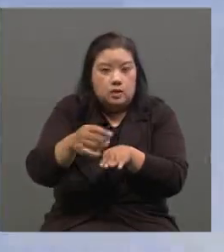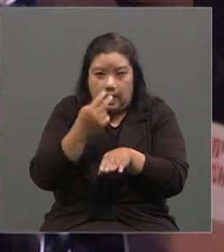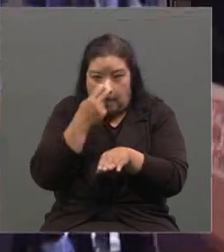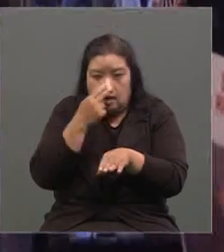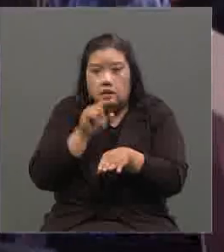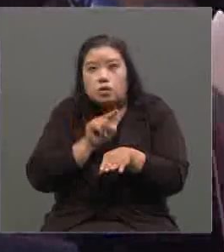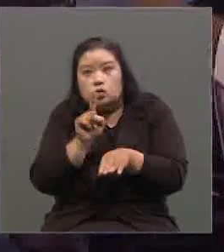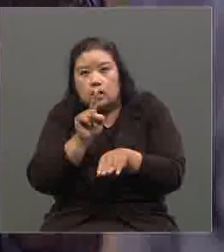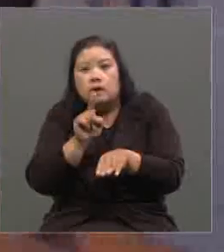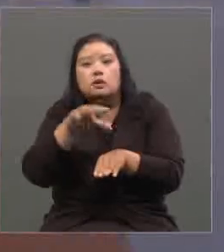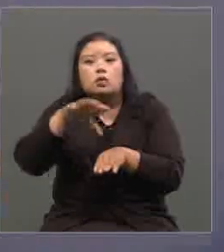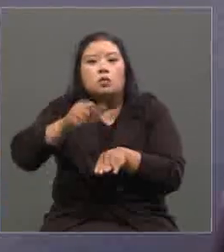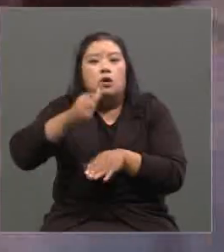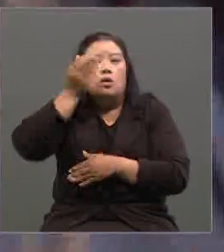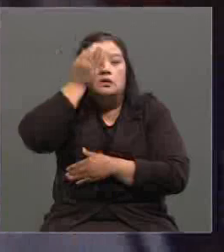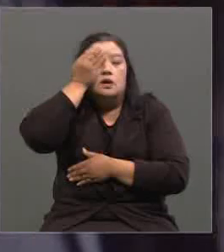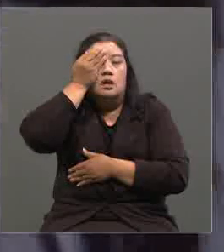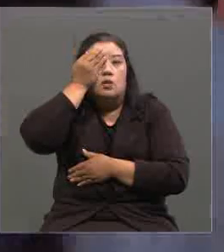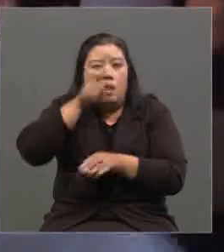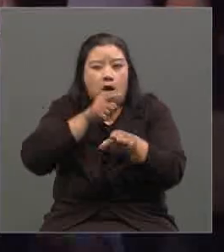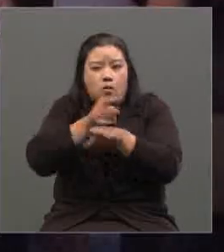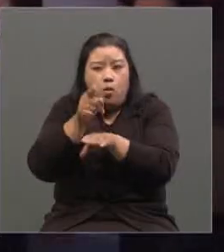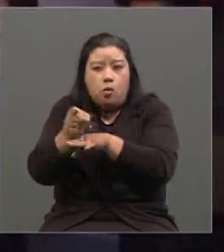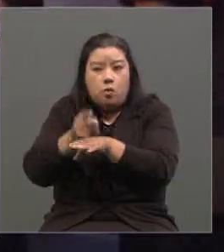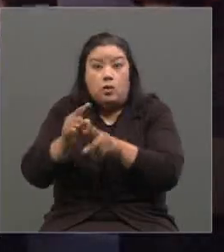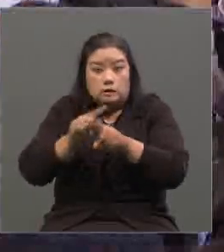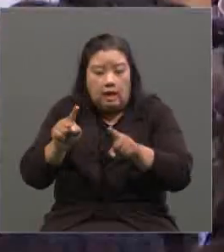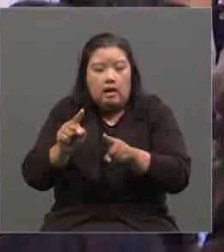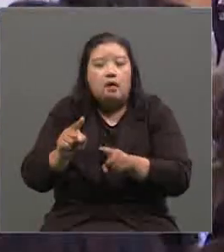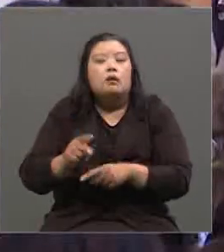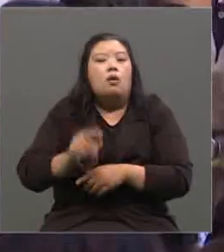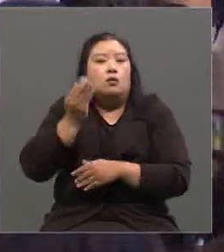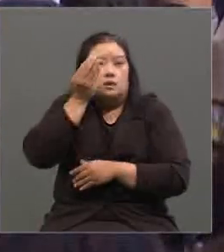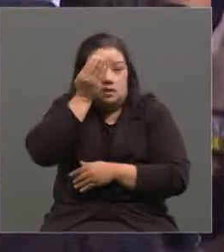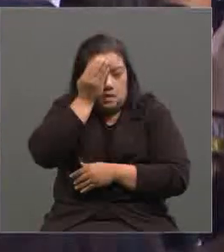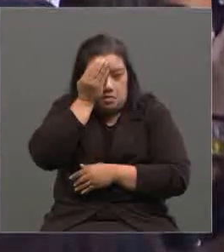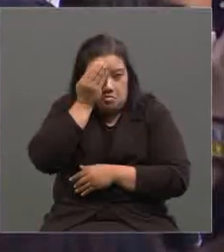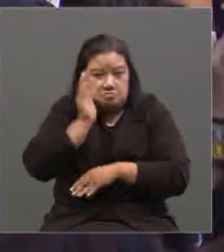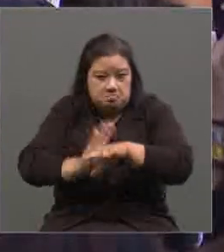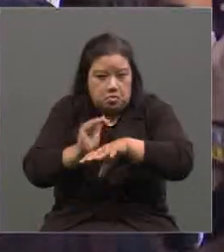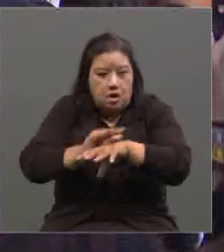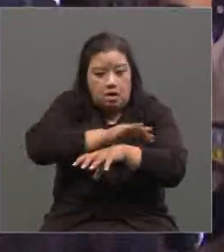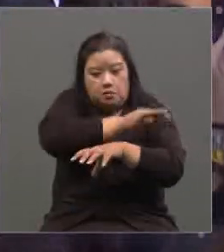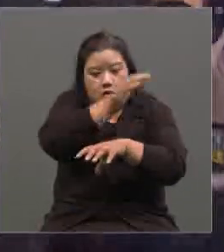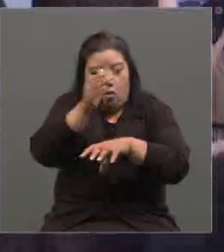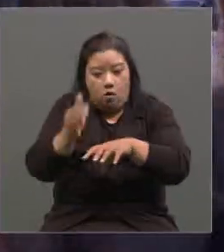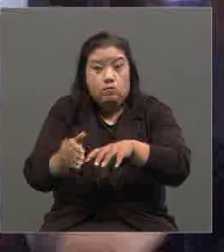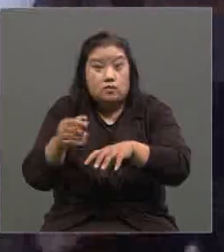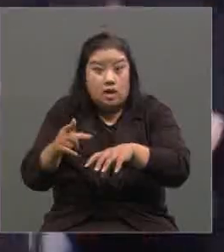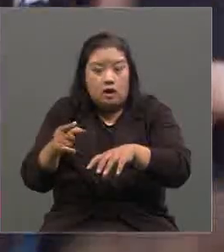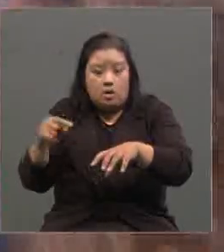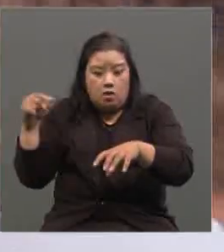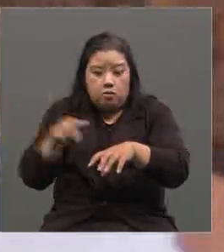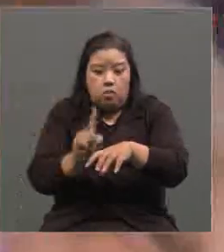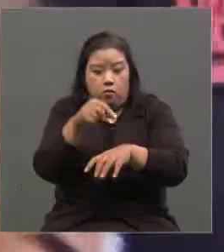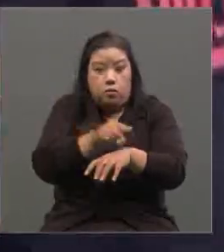ถึงน่านฟ้าของกรุงเทลอาวีฟเป็นจำนวนมากด้วยนะครับแต่ว่าด้วยระบบป้องกันไปทางอากาศของอิสราเอลนะครับก็สามารถที่จะสกัดกั้นเอาไว้